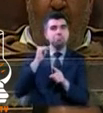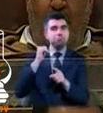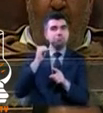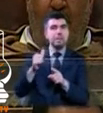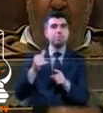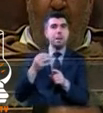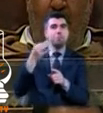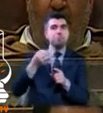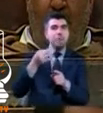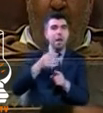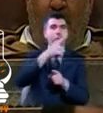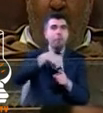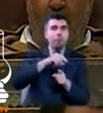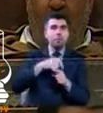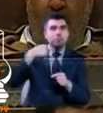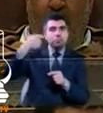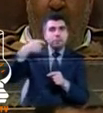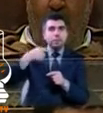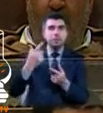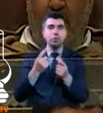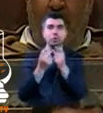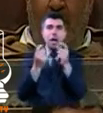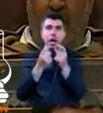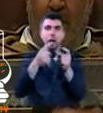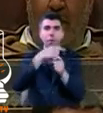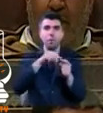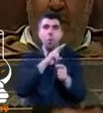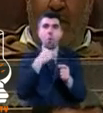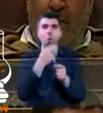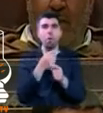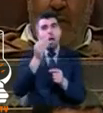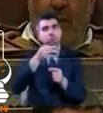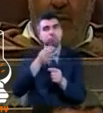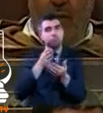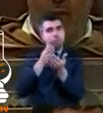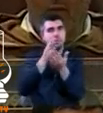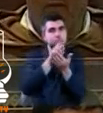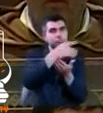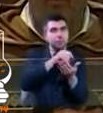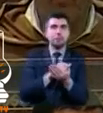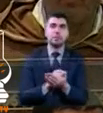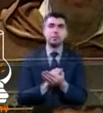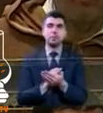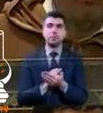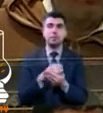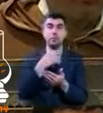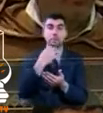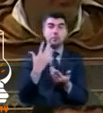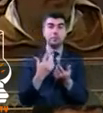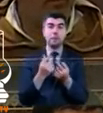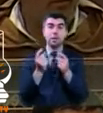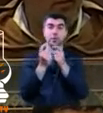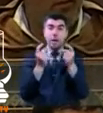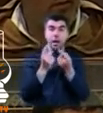ميزانية الاستثمار، لكن ما يعرف بمعدل فعالية الاستثمار العمومي اللي هو مقياس ديال